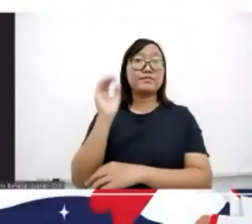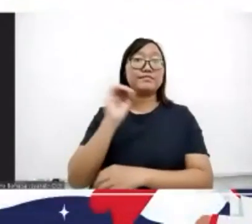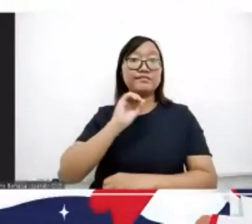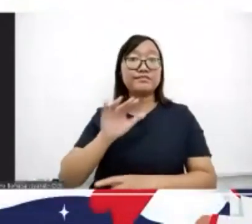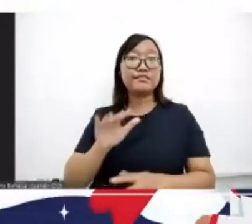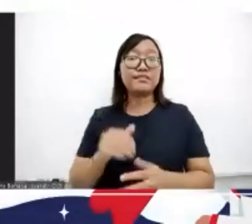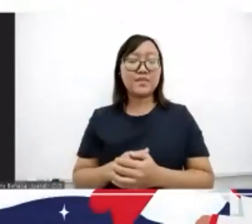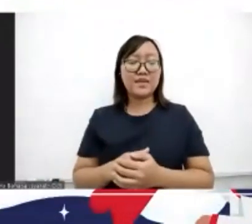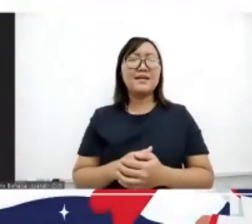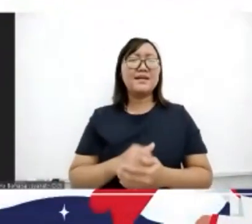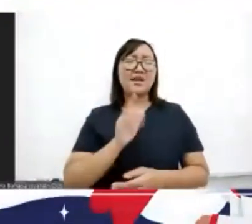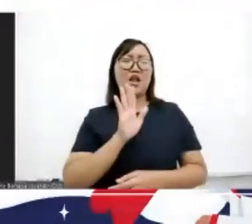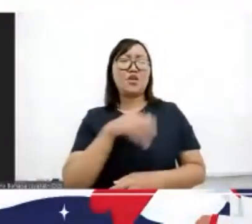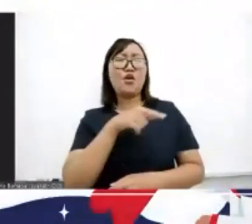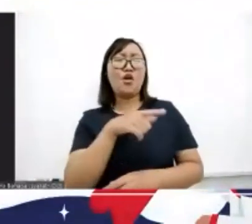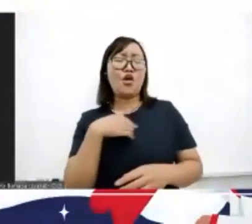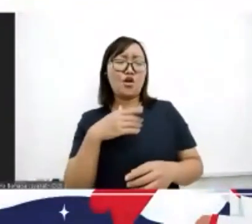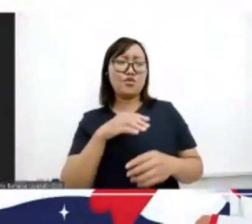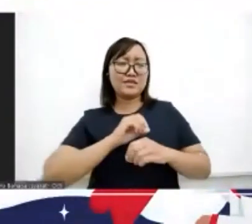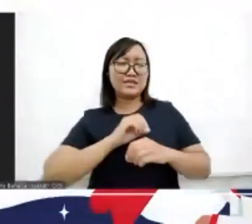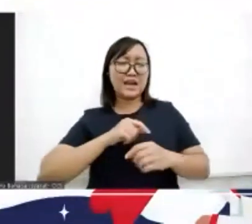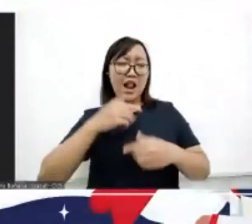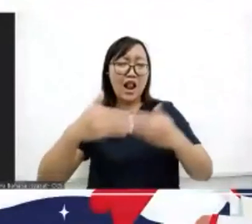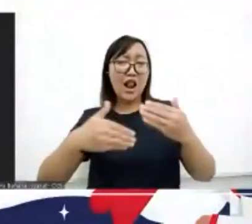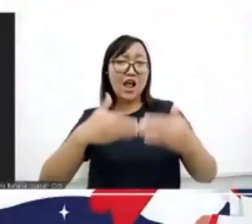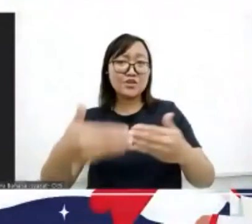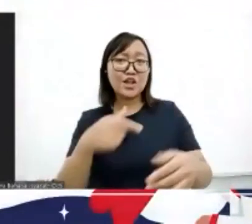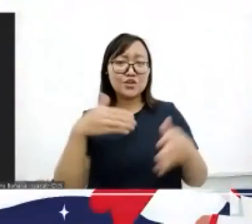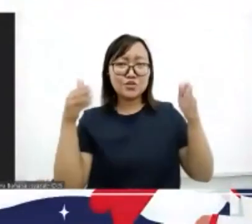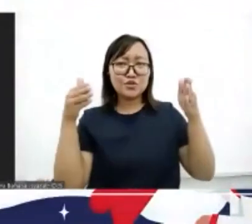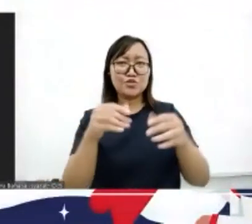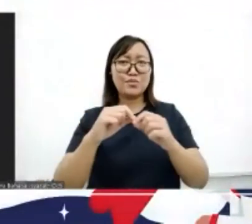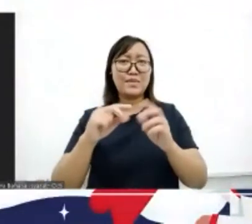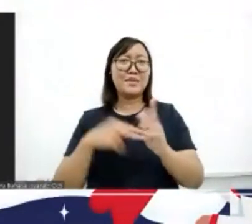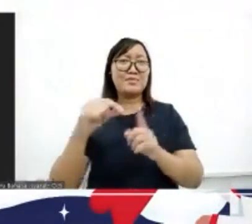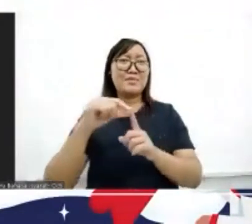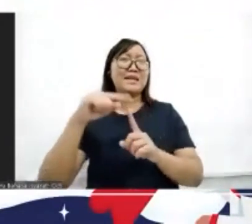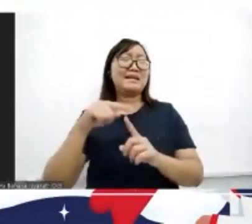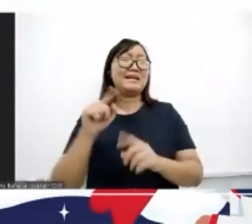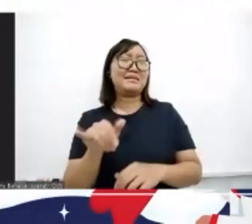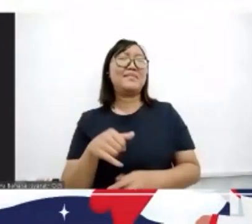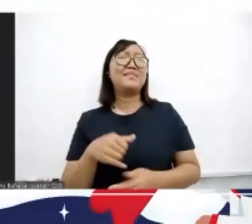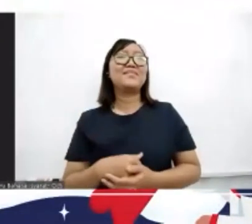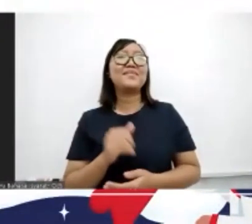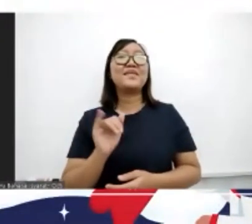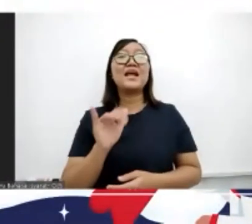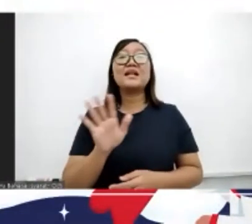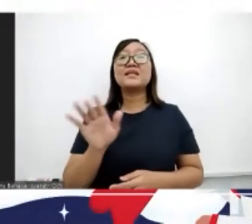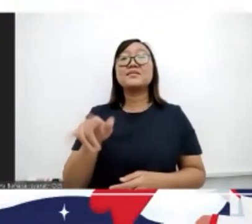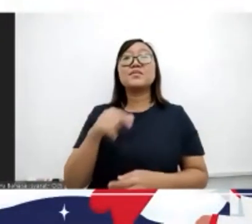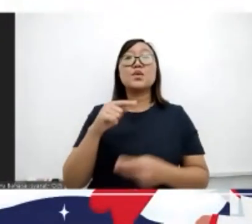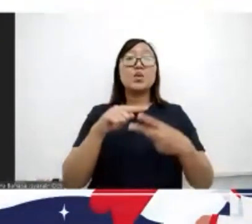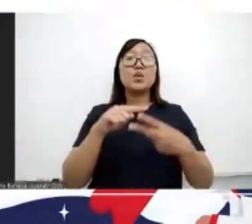nanti ini jadi khusus forumnya BNP nih ya dari nih dua kedua pembicara berikutnya sudah menu